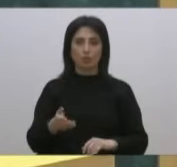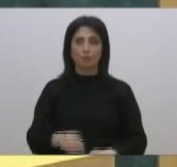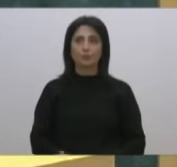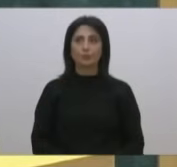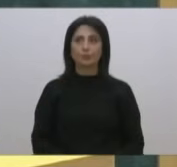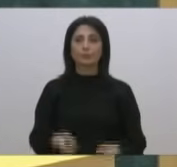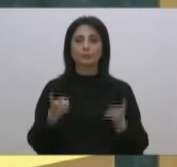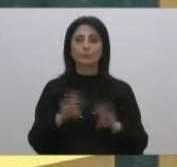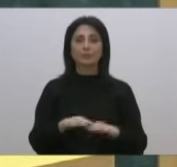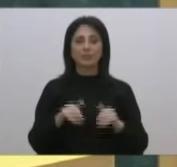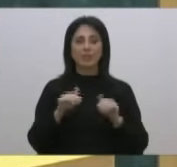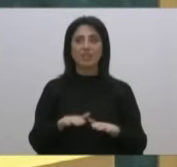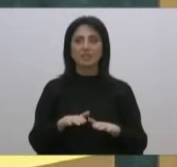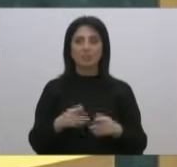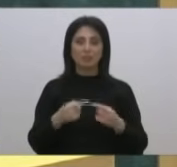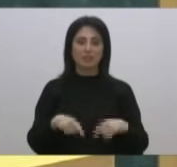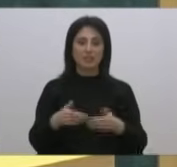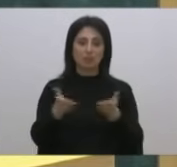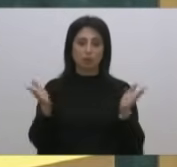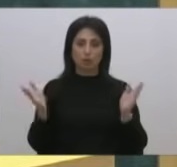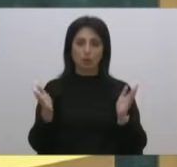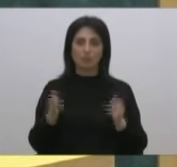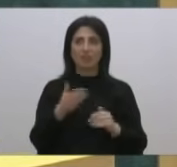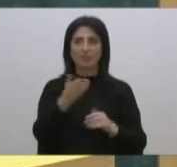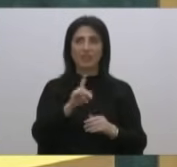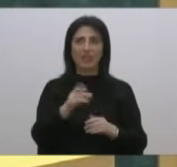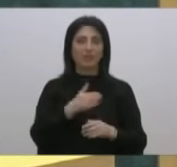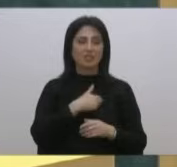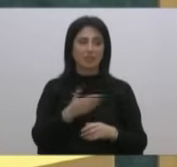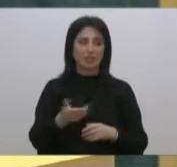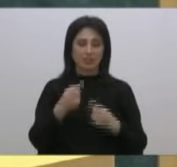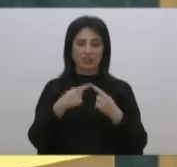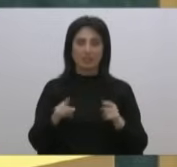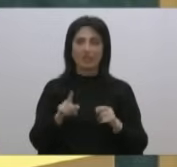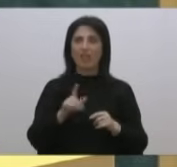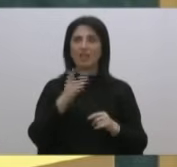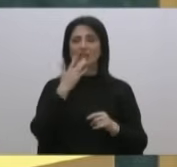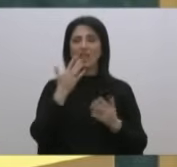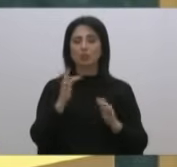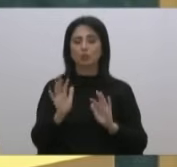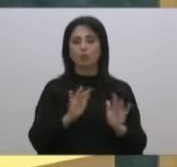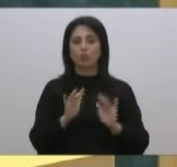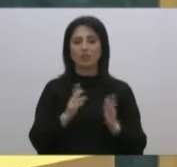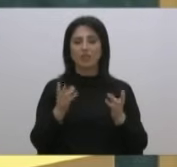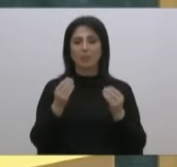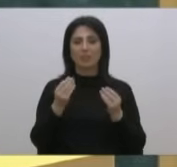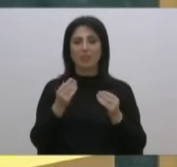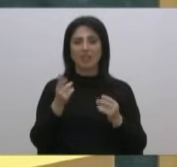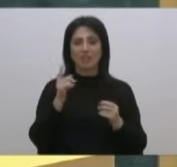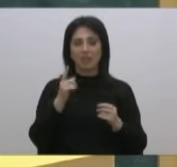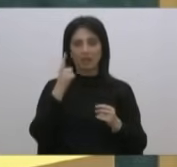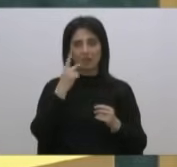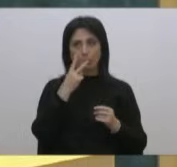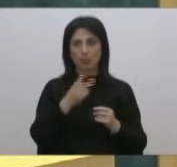დოლარში. დანარჩენი დასკვნები საზოგადოების გამოსატანია. თქვენ რაც არ უნდა სხვა ნაციონალური მოძრაობის მათემატიკა